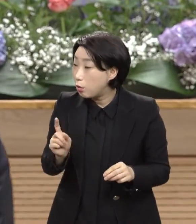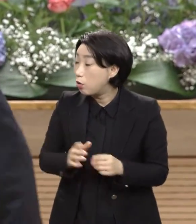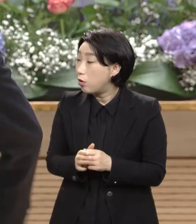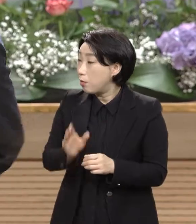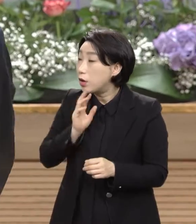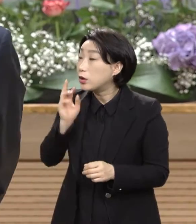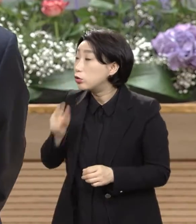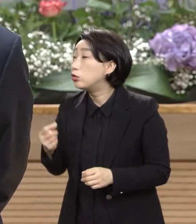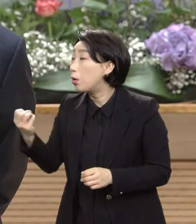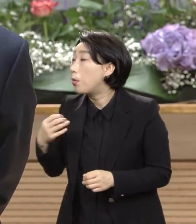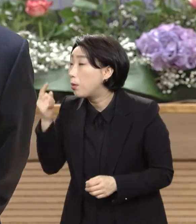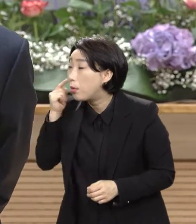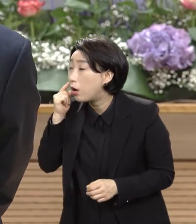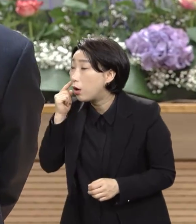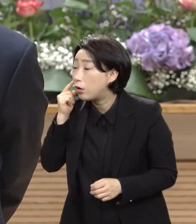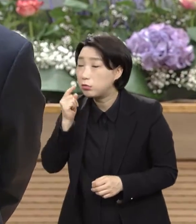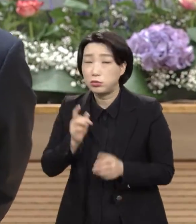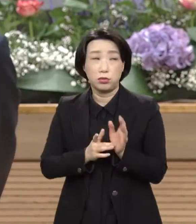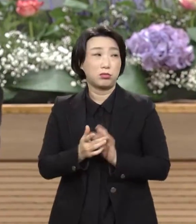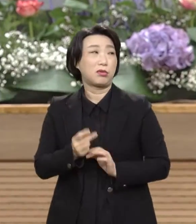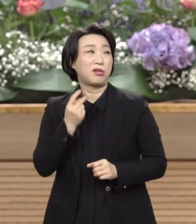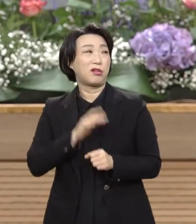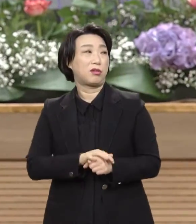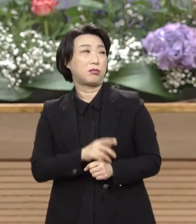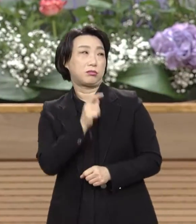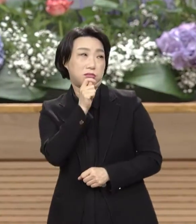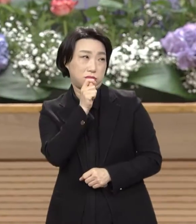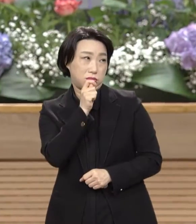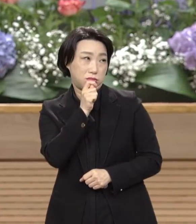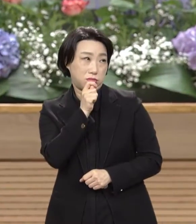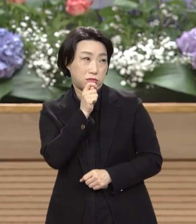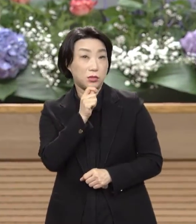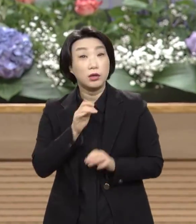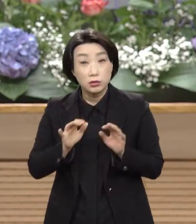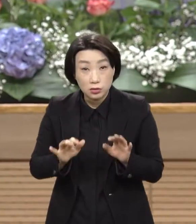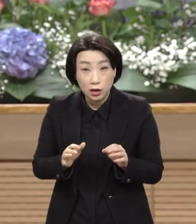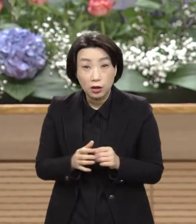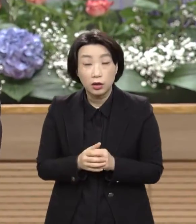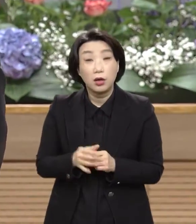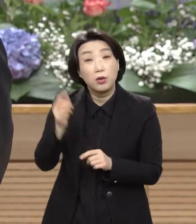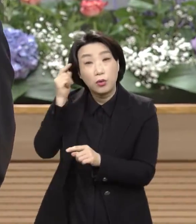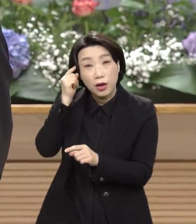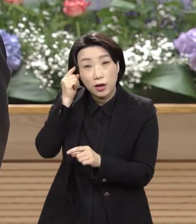않느냐? 예수님 말씀 안 하시오. 왜 말씀 안 하시느냐?